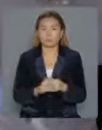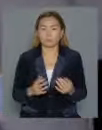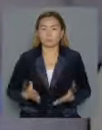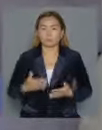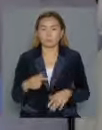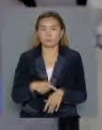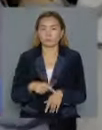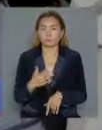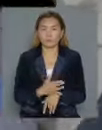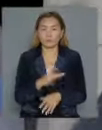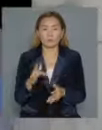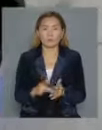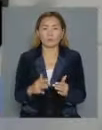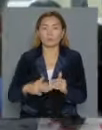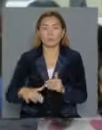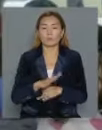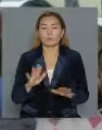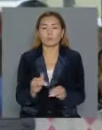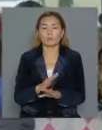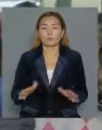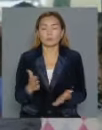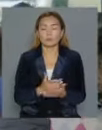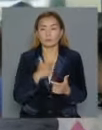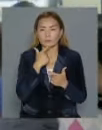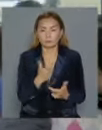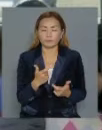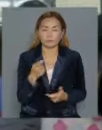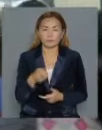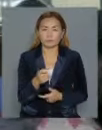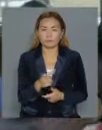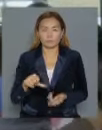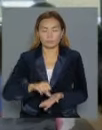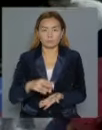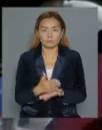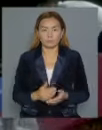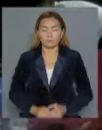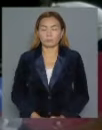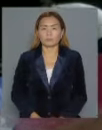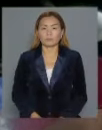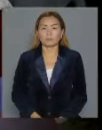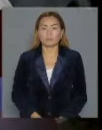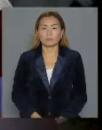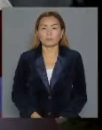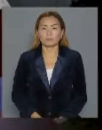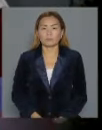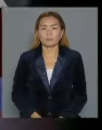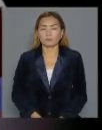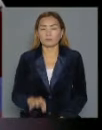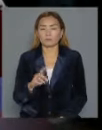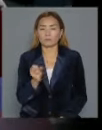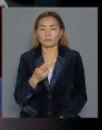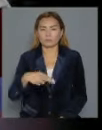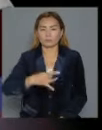серпіліп қалды. Орталық алаңда өткен гала-концертті тамашалауға мыңға жуық адам жиналды. Бүгін мына Махамбет